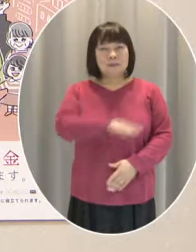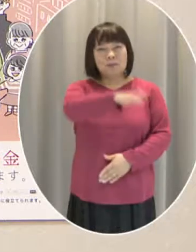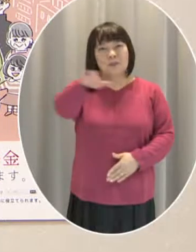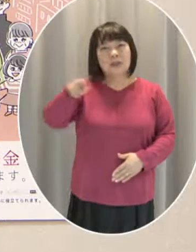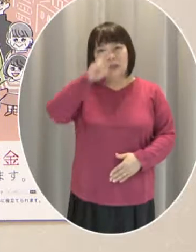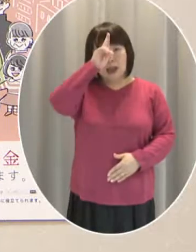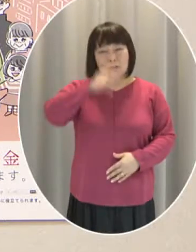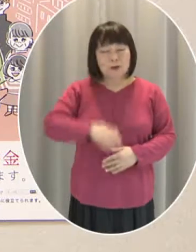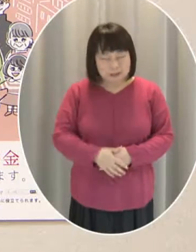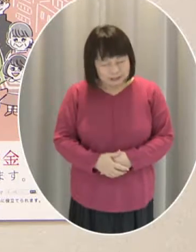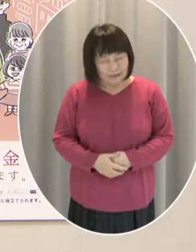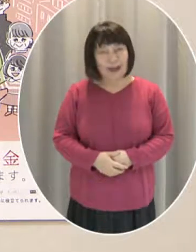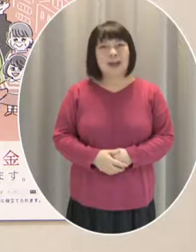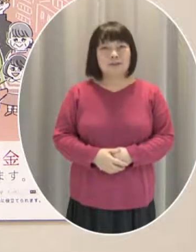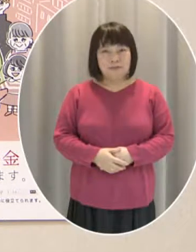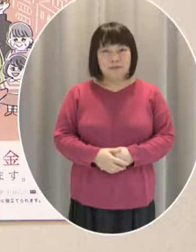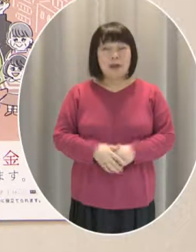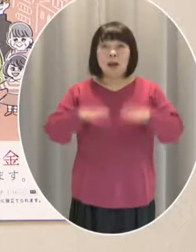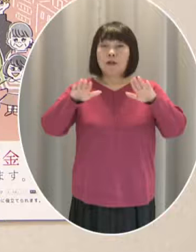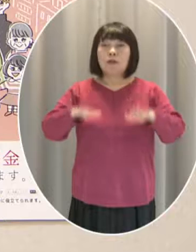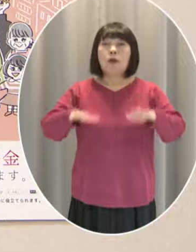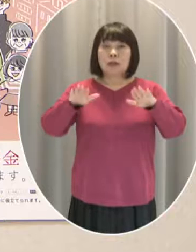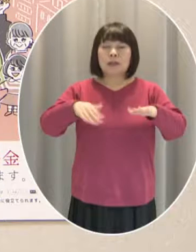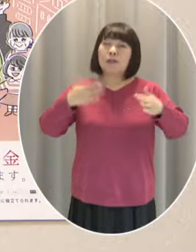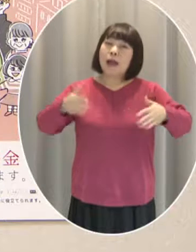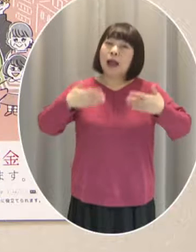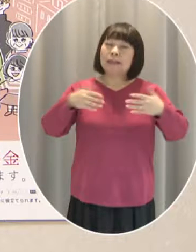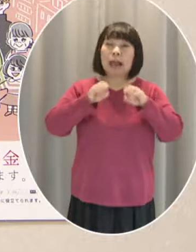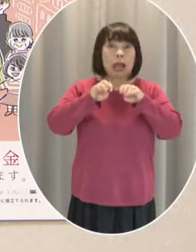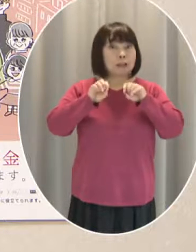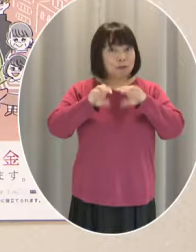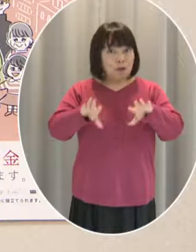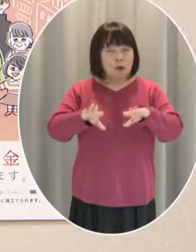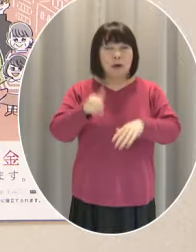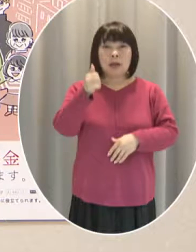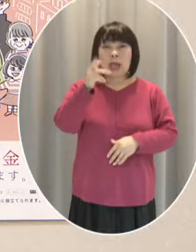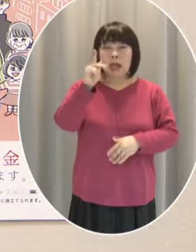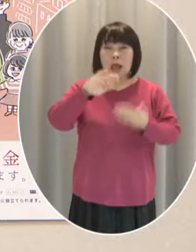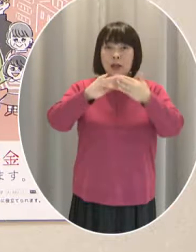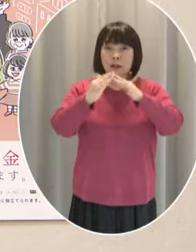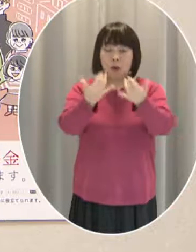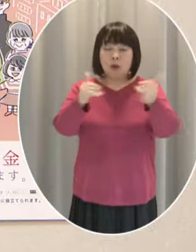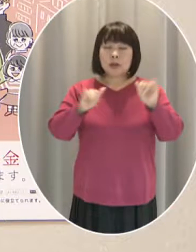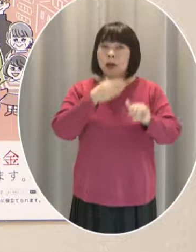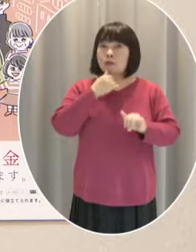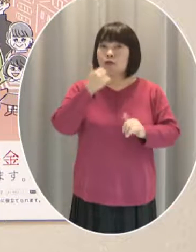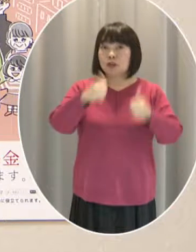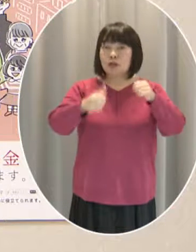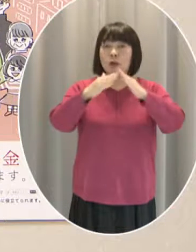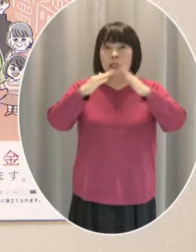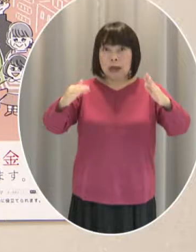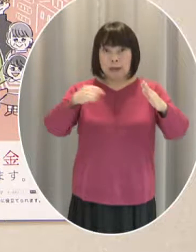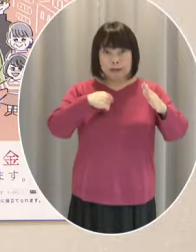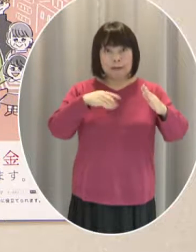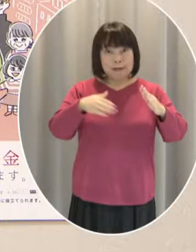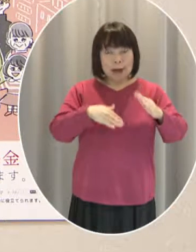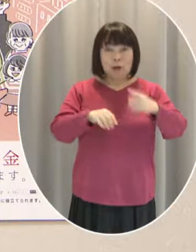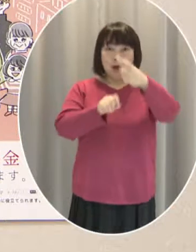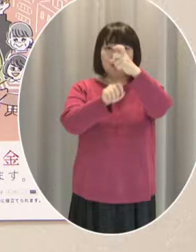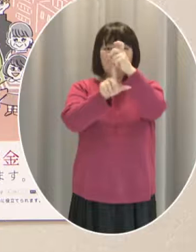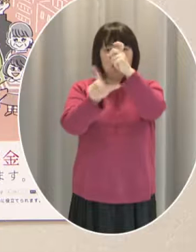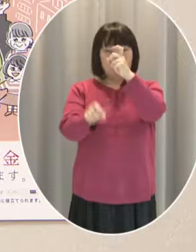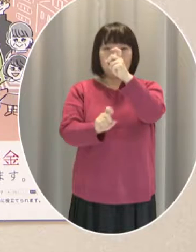みなさんこんにちは今月のあったかい員法た日町社会福祉協議会からは10月